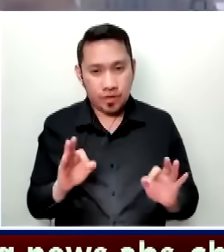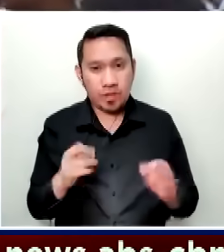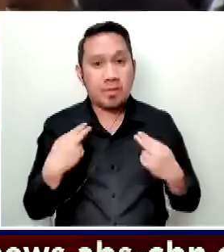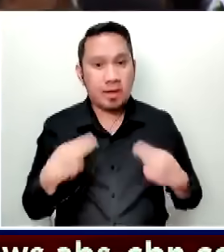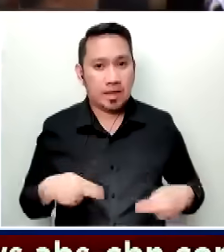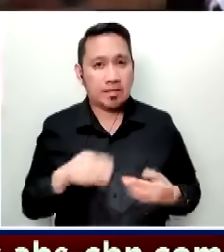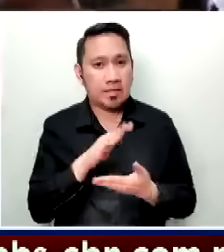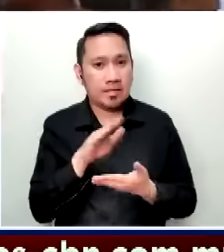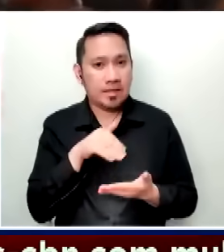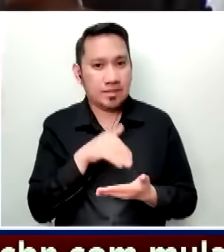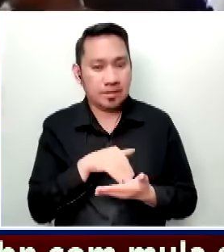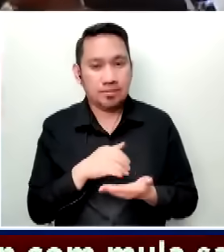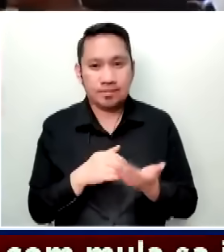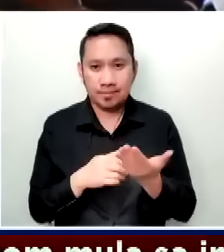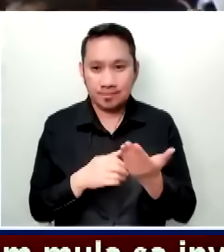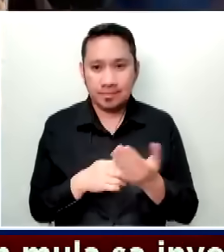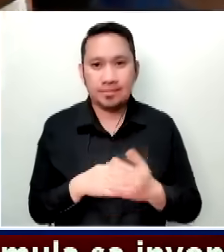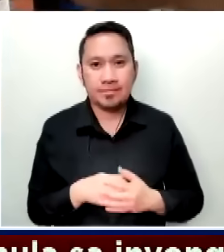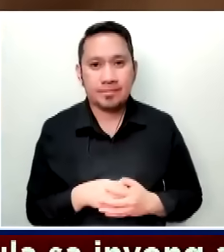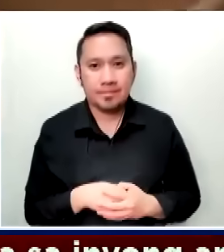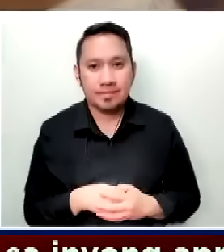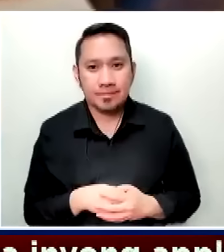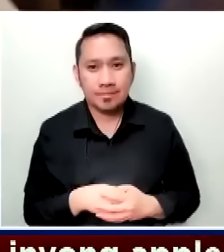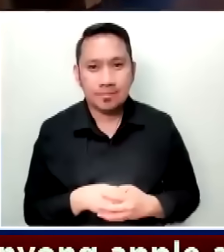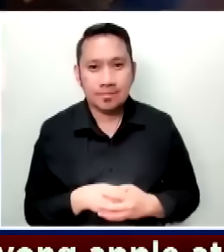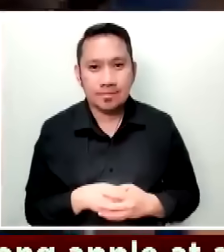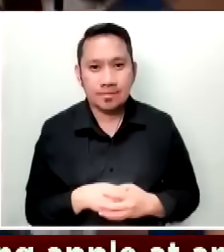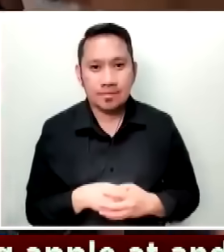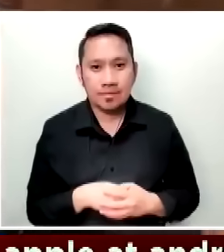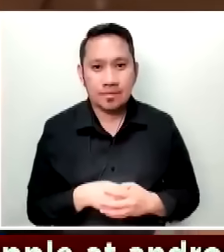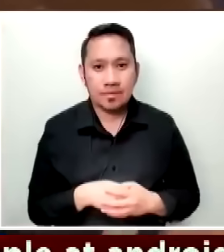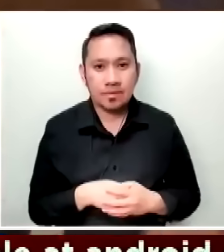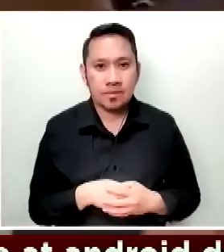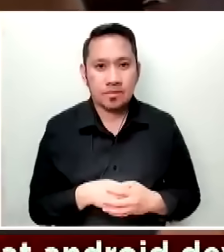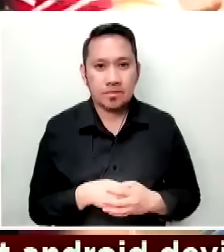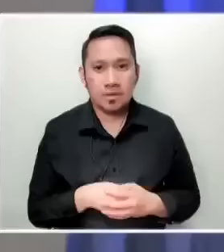center. Willard Cheng, ABS-CBN News.